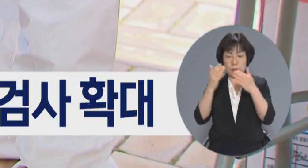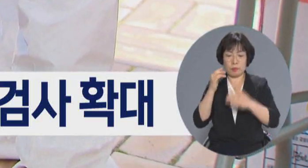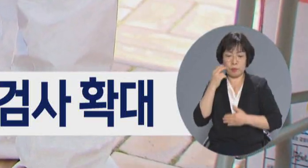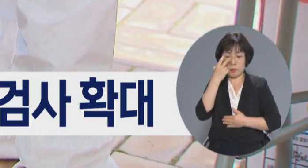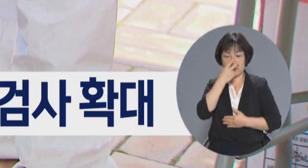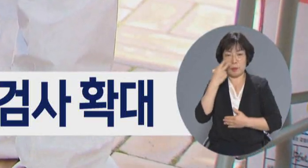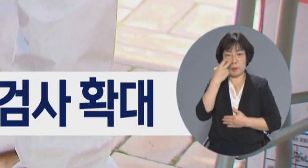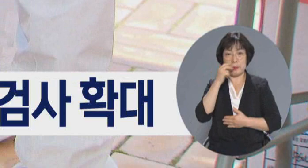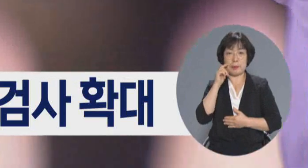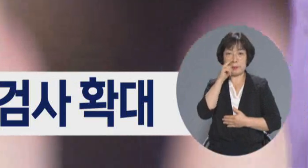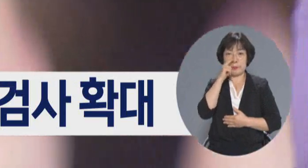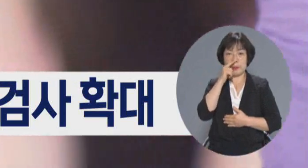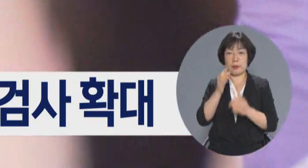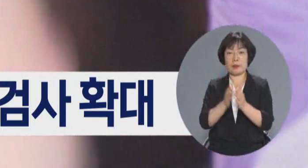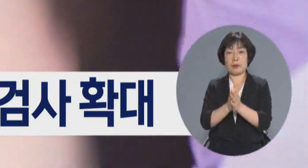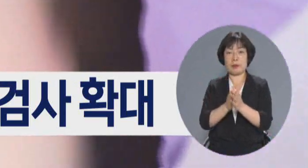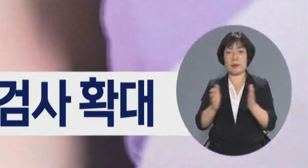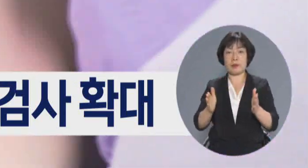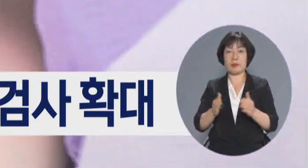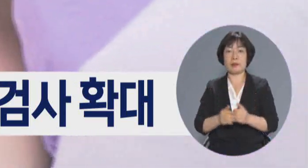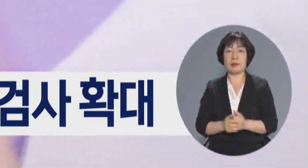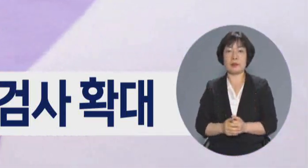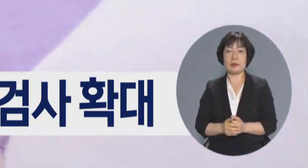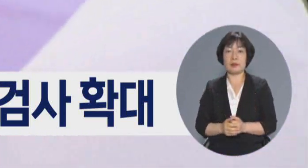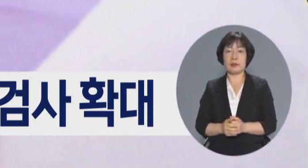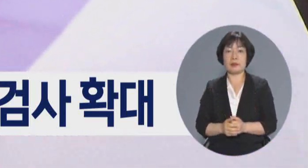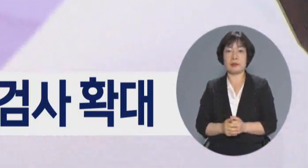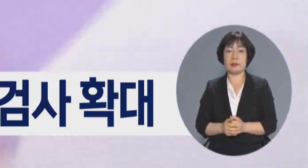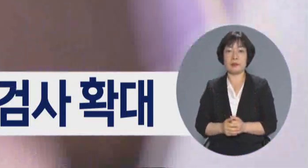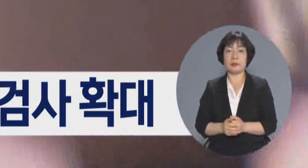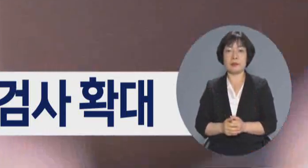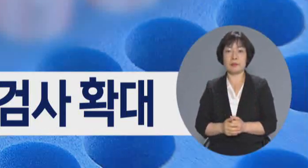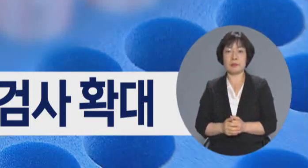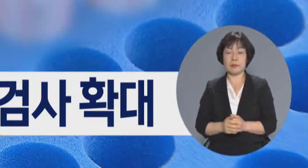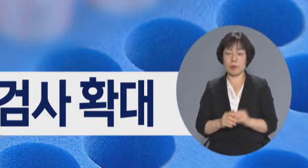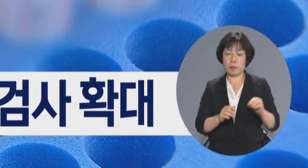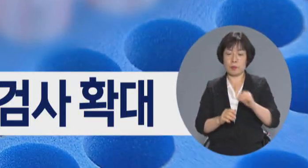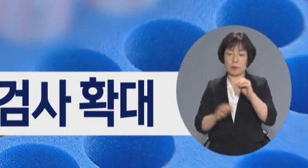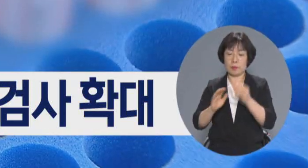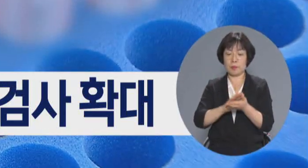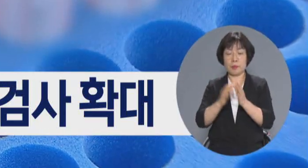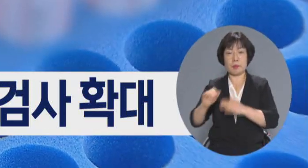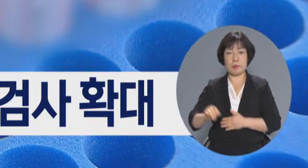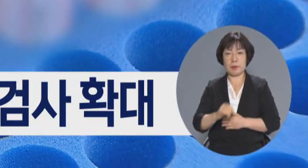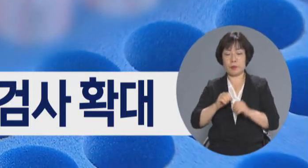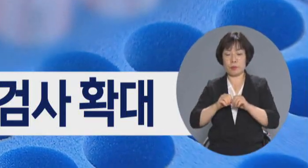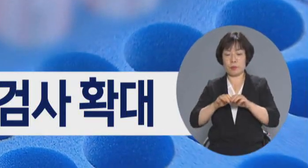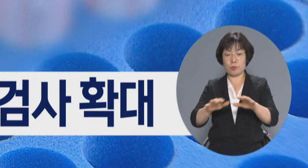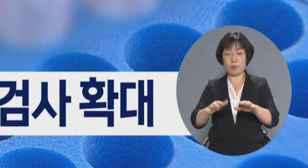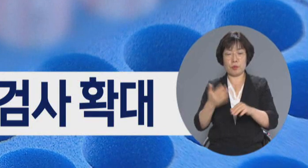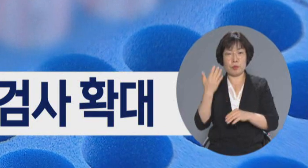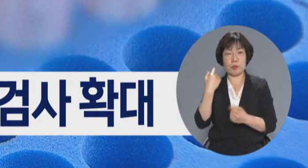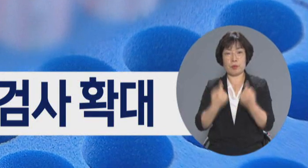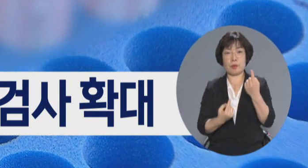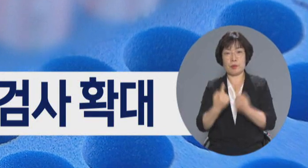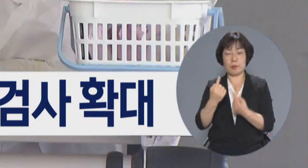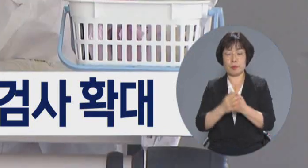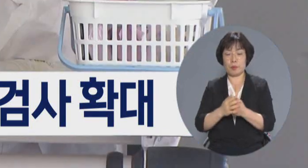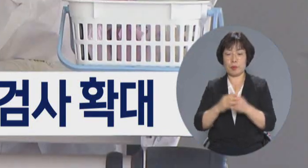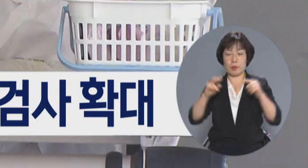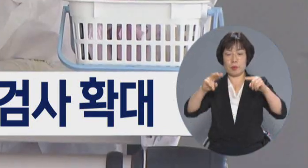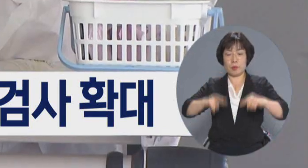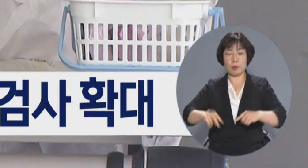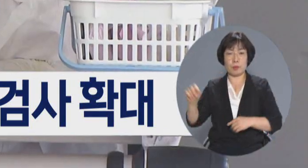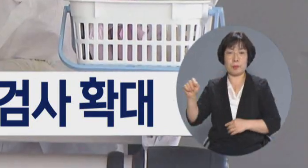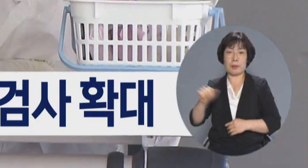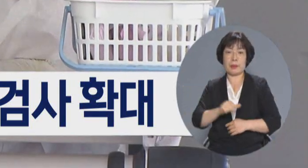대상으로 전수검사를 실시한다고 밝혔습니다. 또 오미크론 변이 바이러스의 확산 속도가 이전 바이러스보다 2배